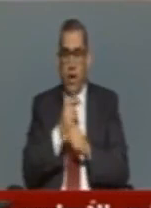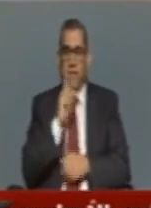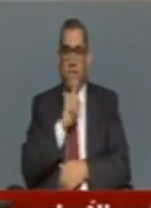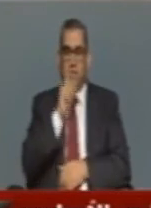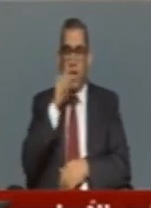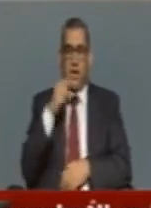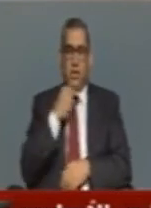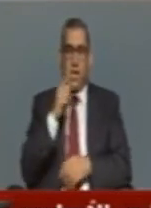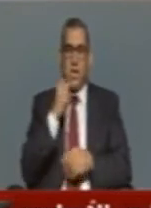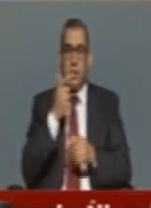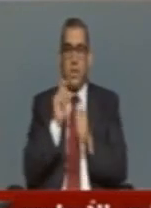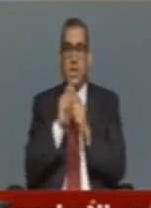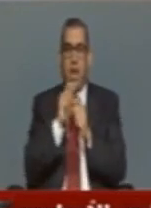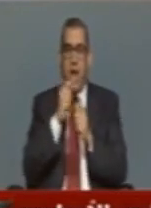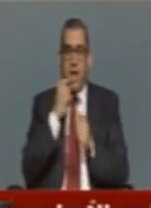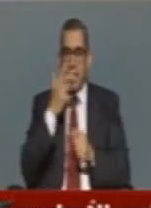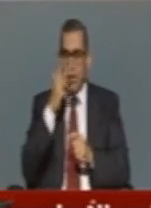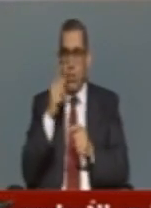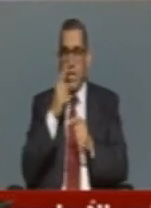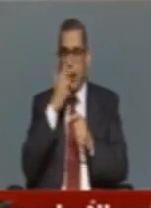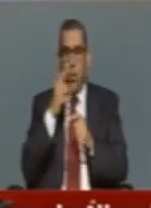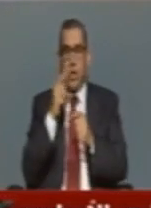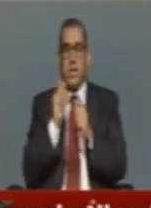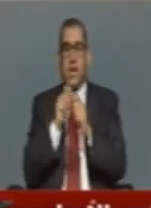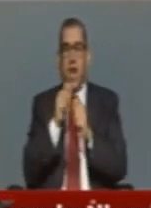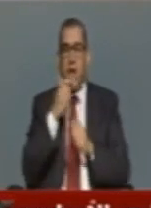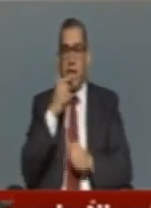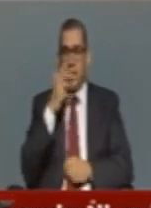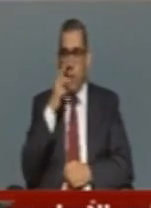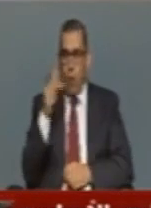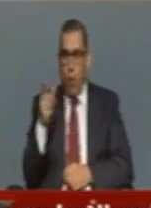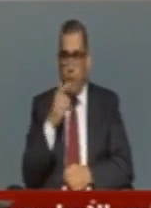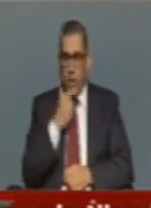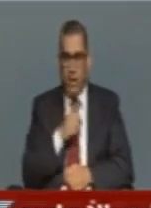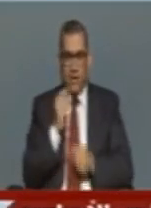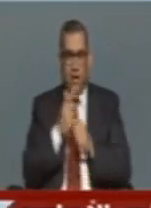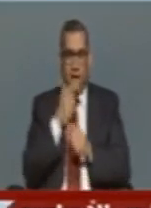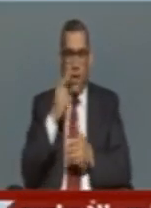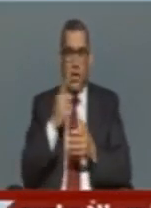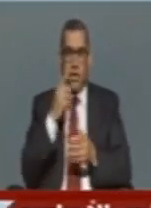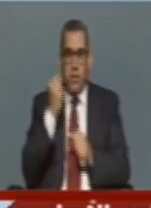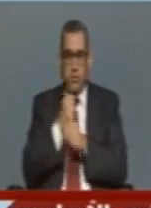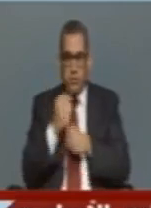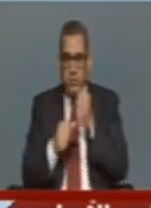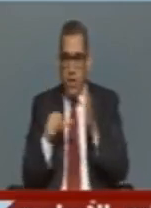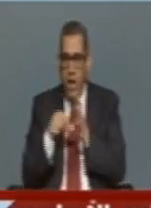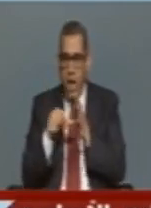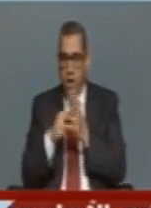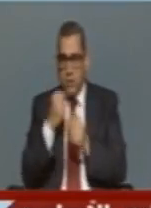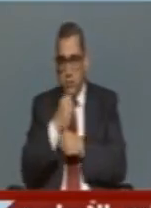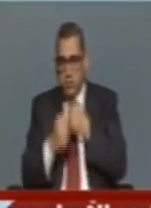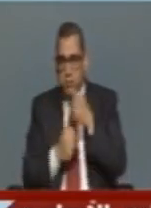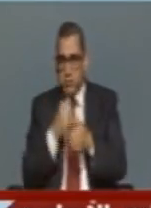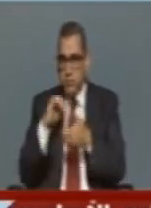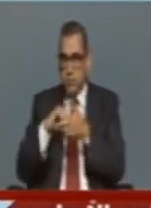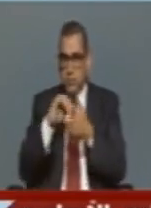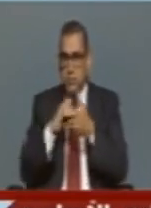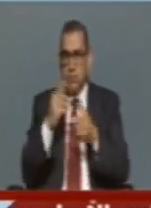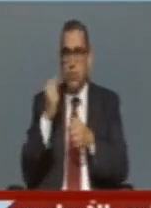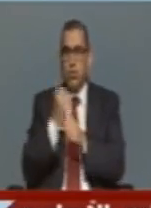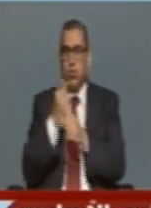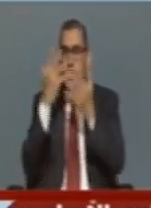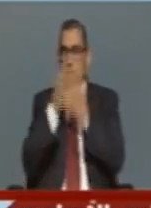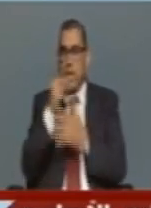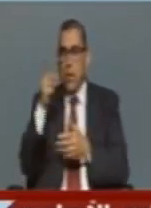لكن الحقيقة بفضل جهود أصحاب العمل والقطاع الخاص عملنا ما يسمى بالمدارس التكنولوجيا التطبيقية